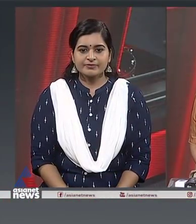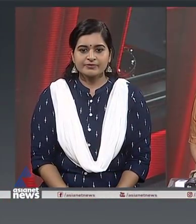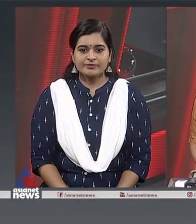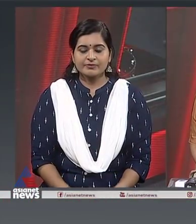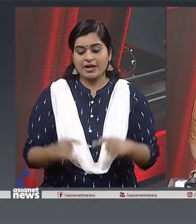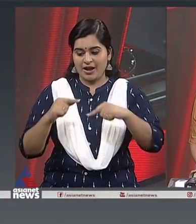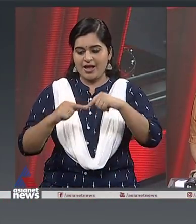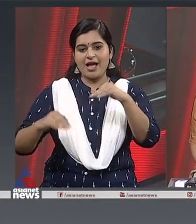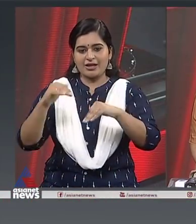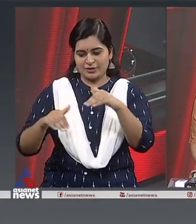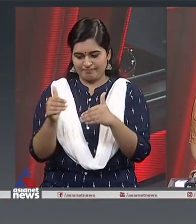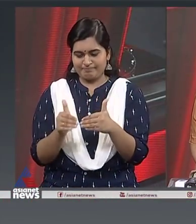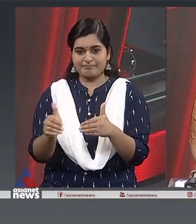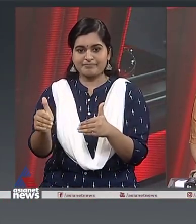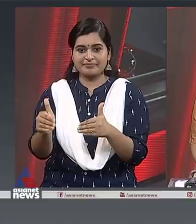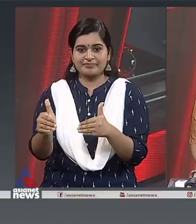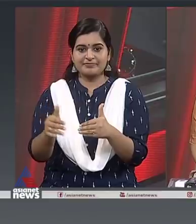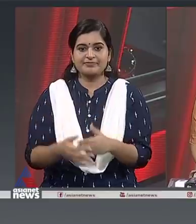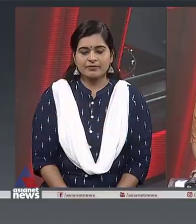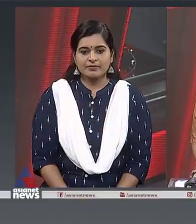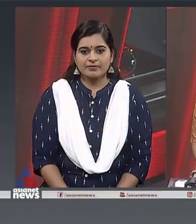തെരഞ്ഞെടുപ്പ് ചൂടിൽ കേരളം.